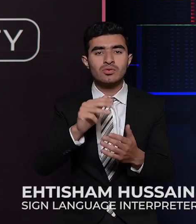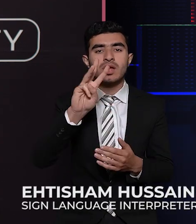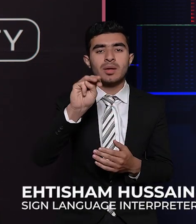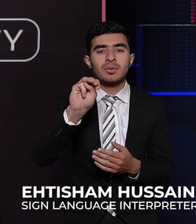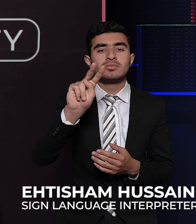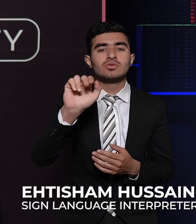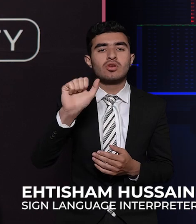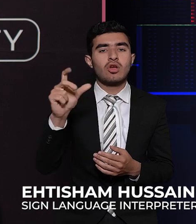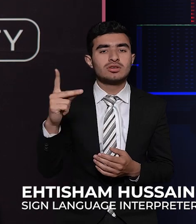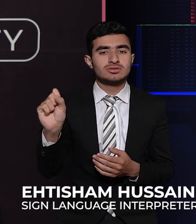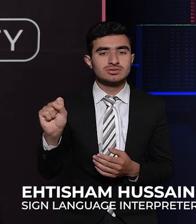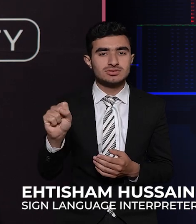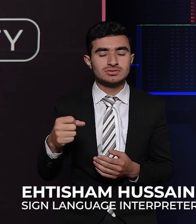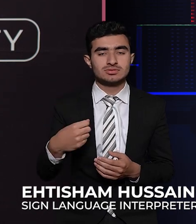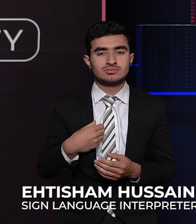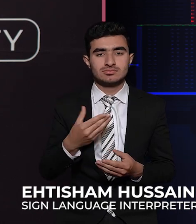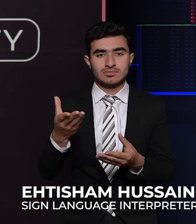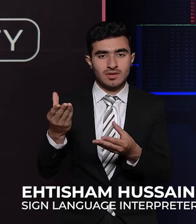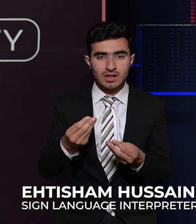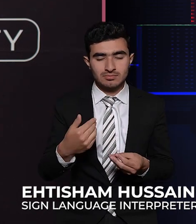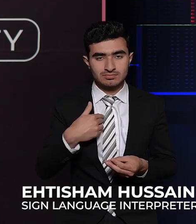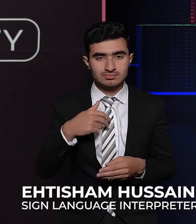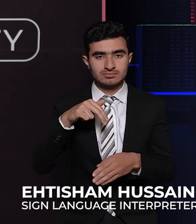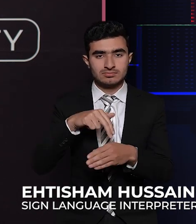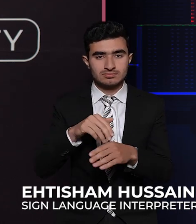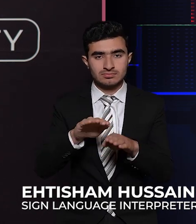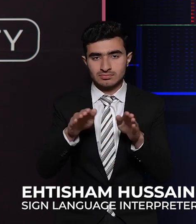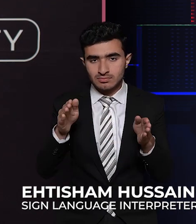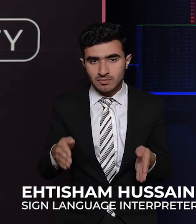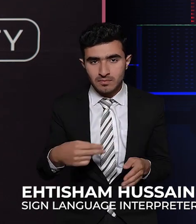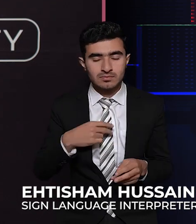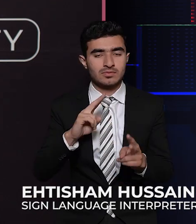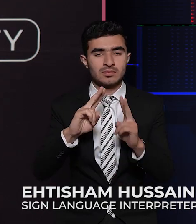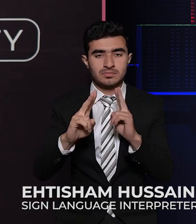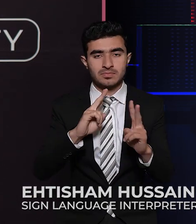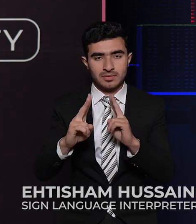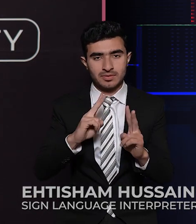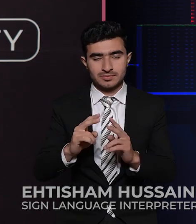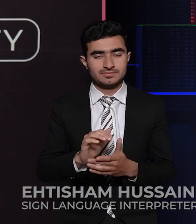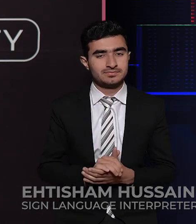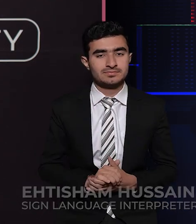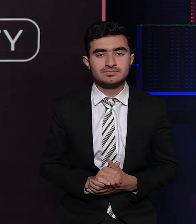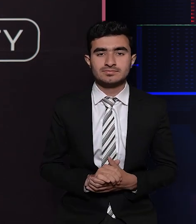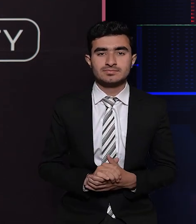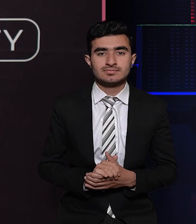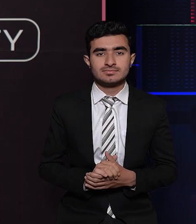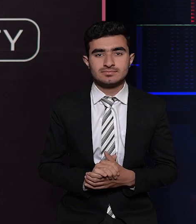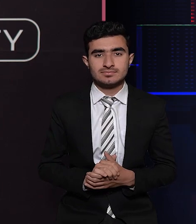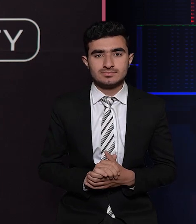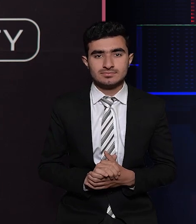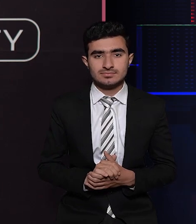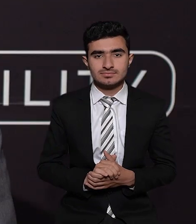کا انتہائی شکر گزار ہوں کہ جنہوں نے یہ پلیٹ فارم مہیا کیا تاکہ میں آپ لوگوں سے بات کر سکوں۔